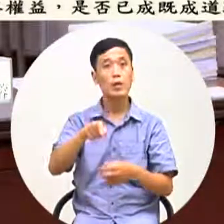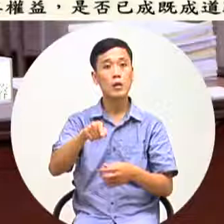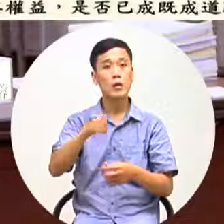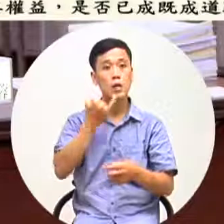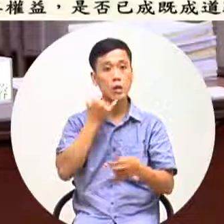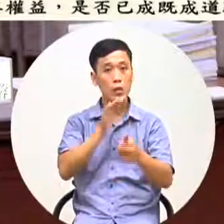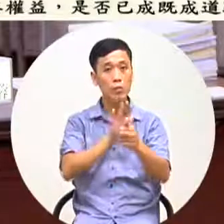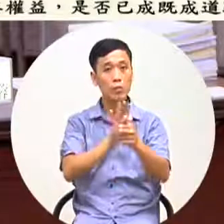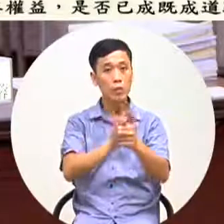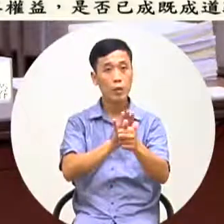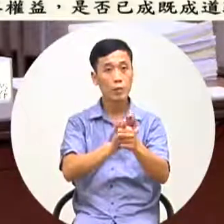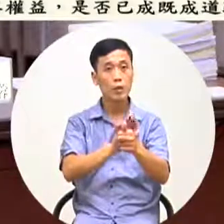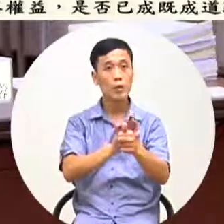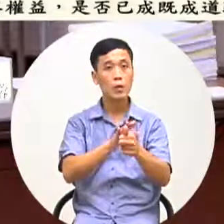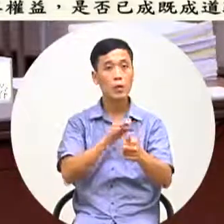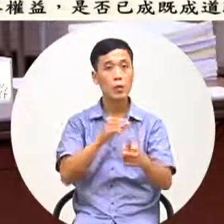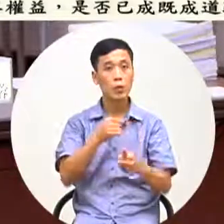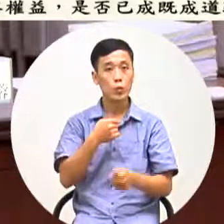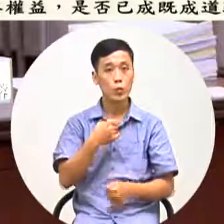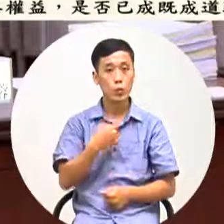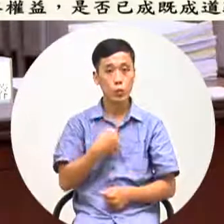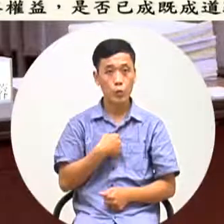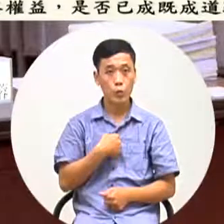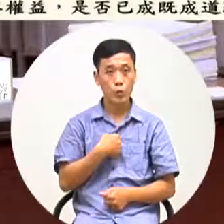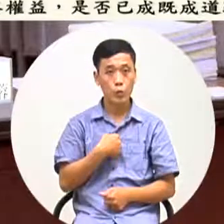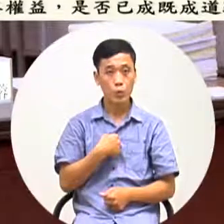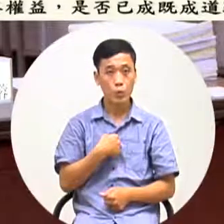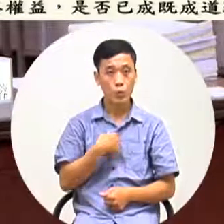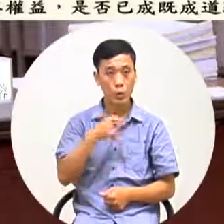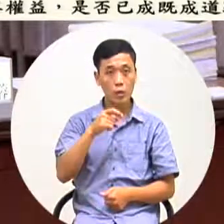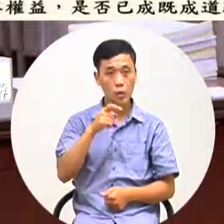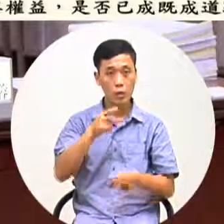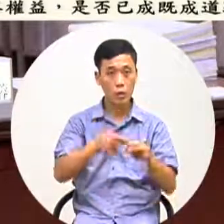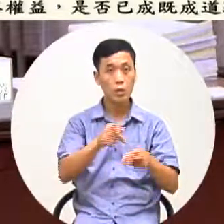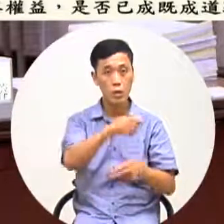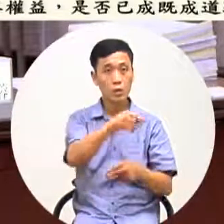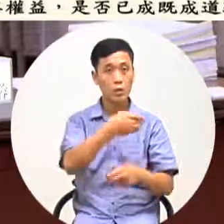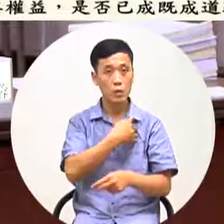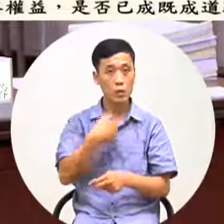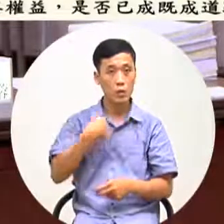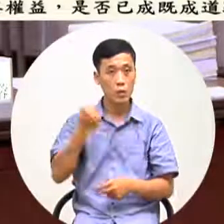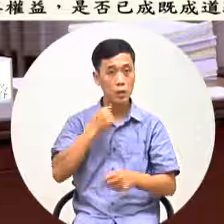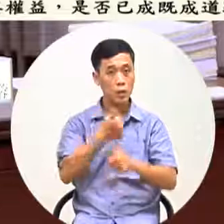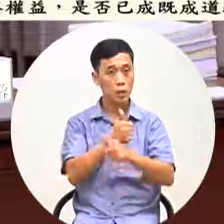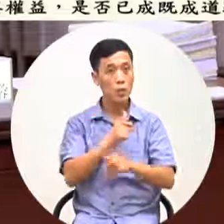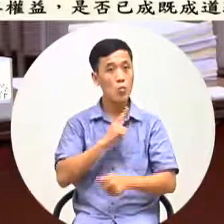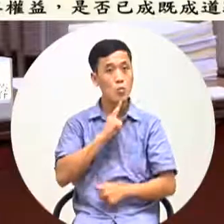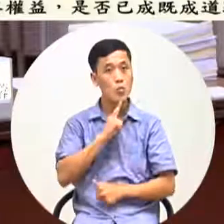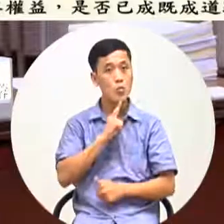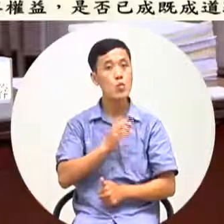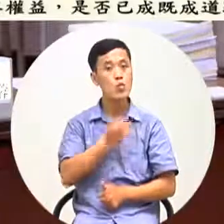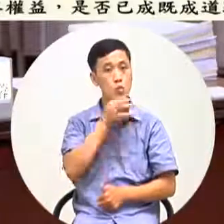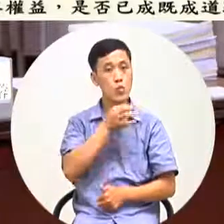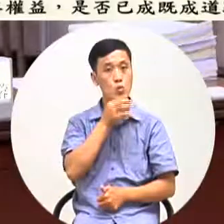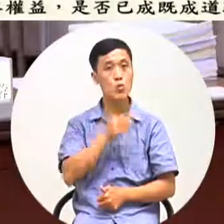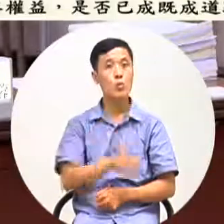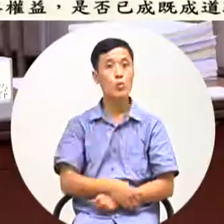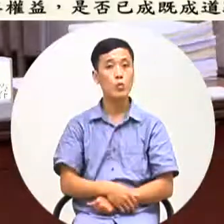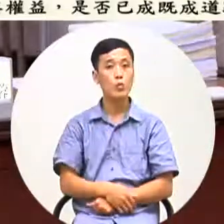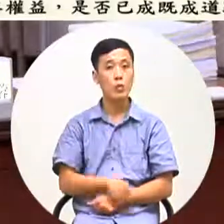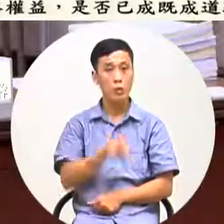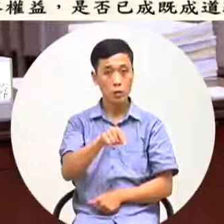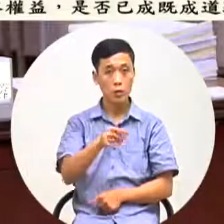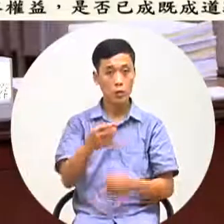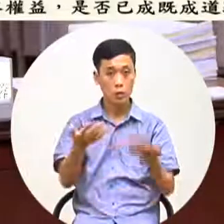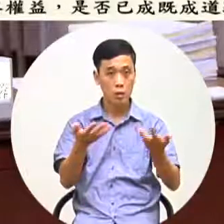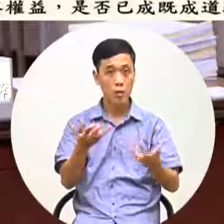俊杰这面的能力的各方面的，真正是经验真正有够的，啊，所以咧，咱家对不对？吼，这两件代志对不对？啊，麻烦